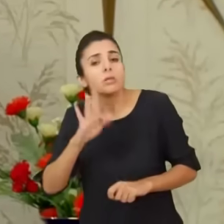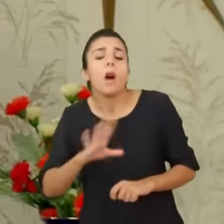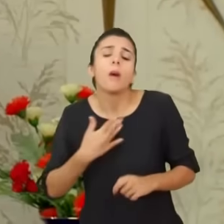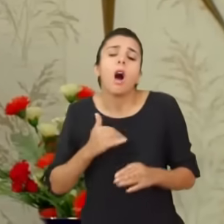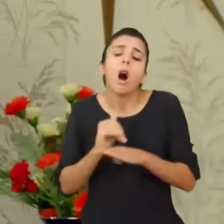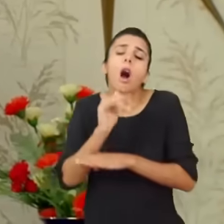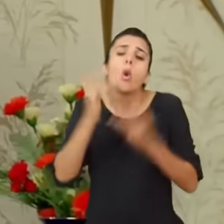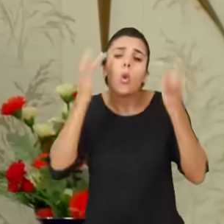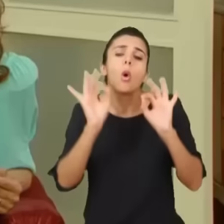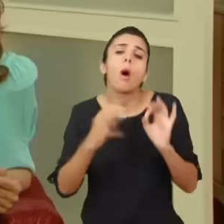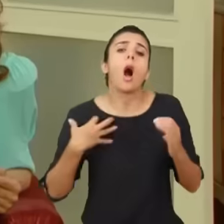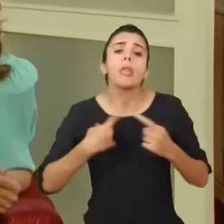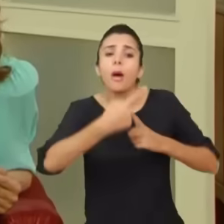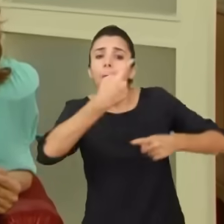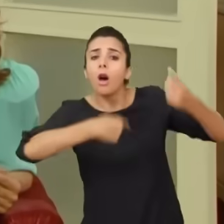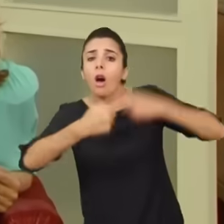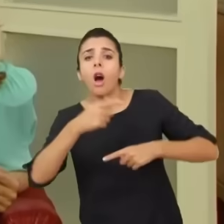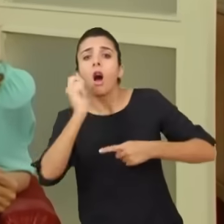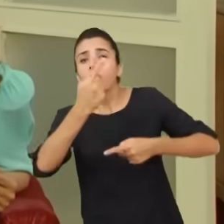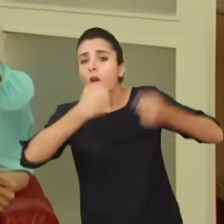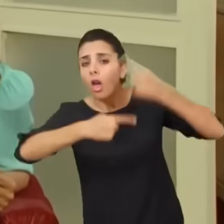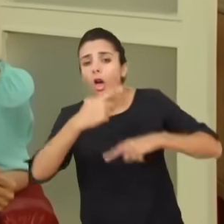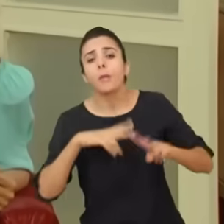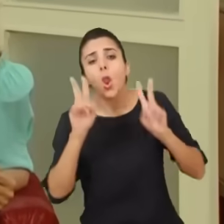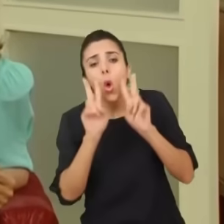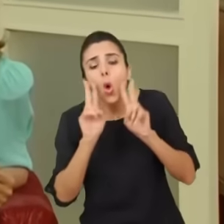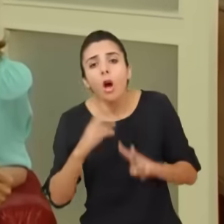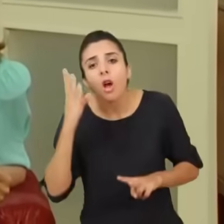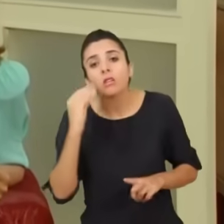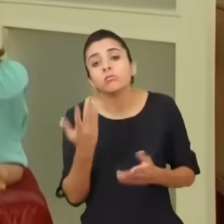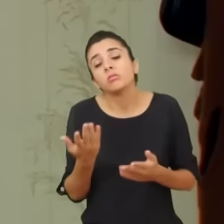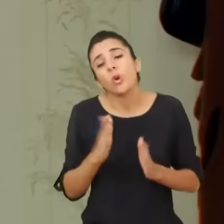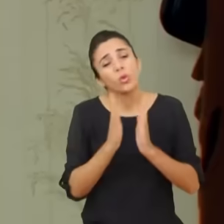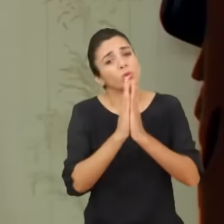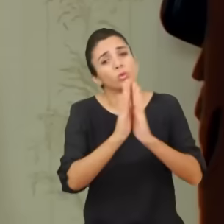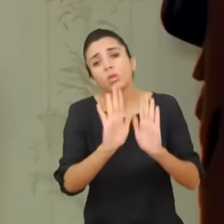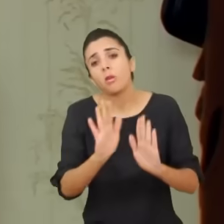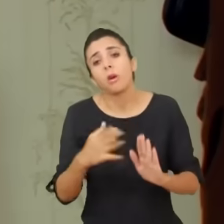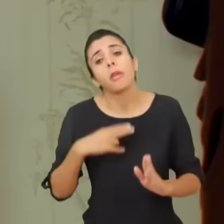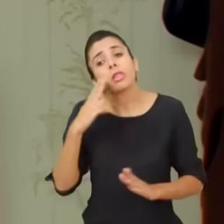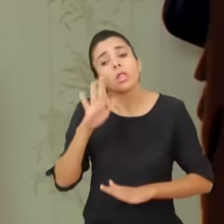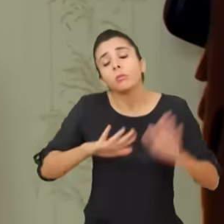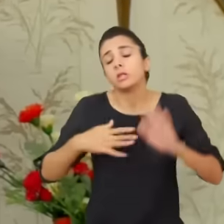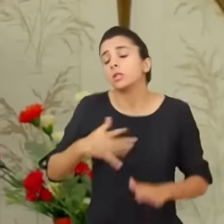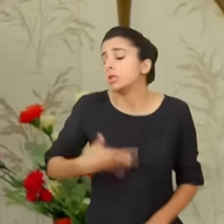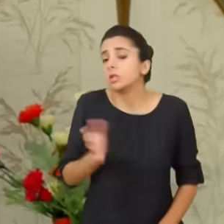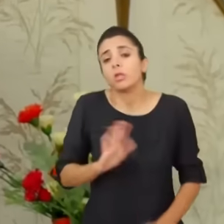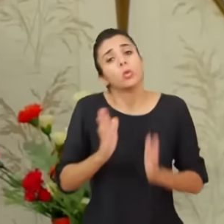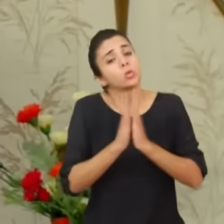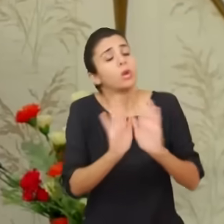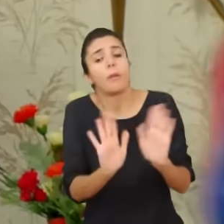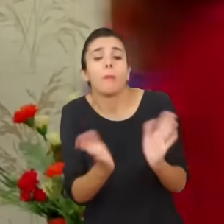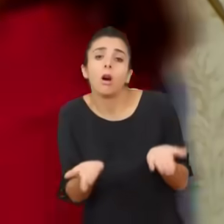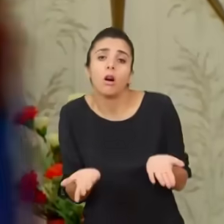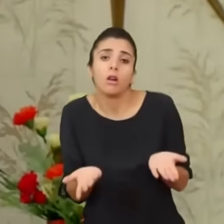gördük. Annemizden, kayınvalidemizden. Ay vallahi ben kusura bakma da yani hiç de temizlik yapamayacağım. Kusura bakma